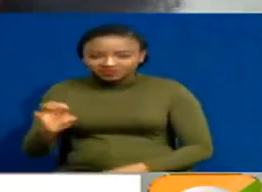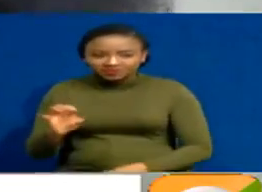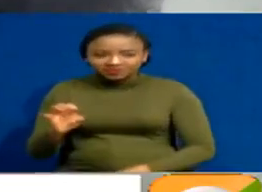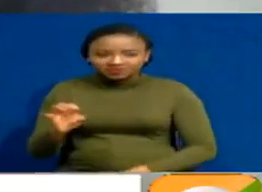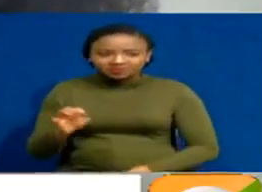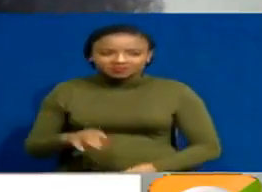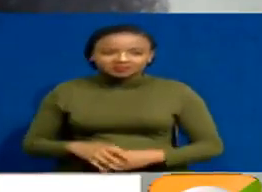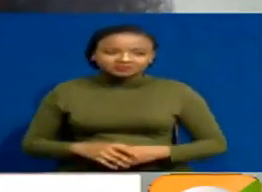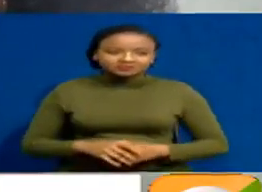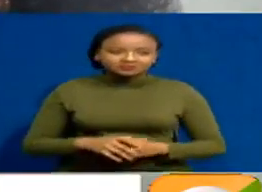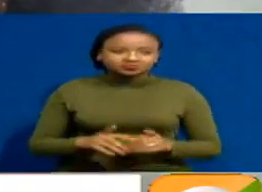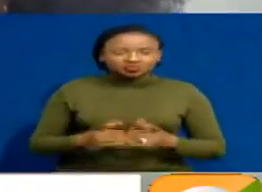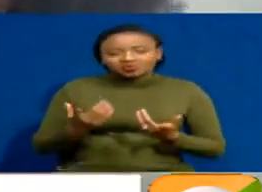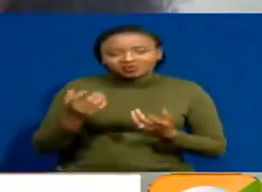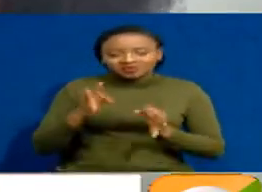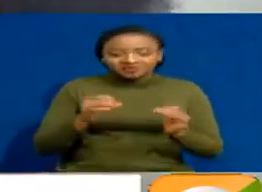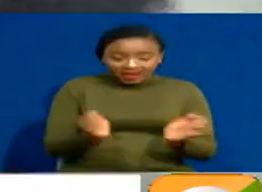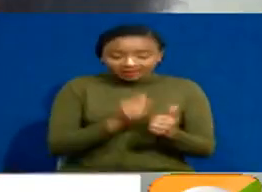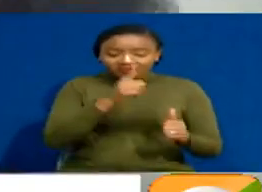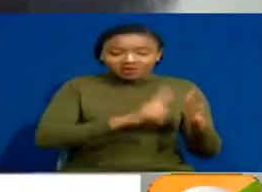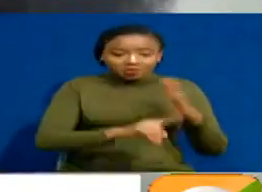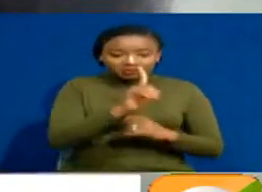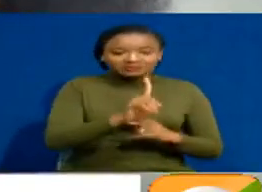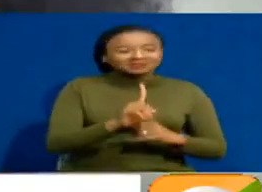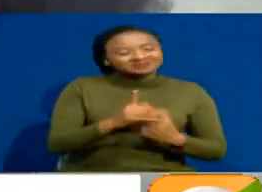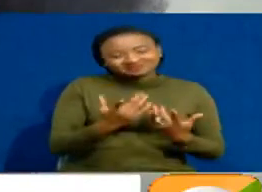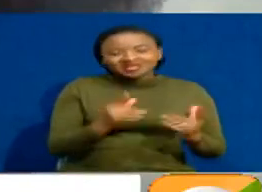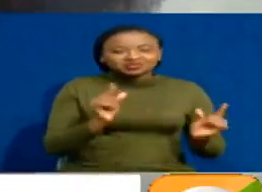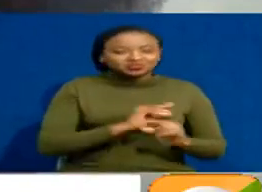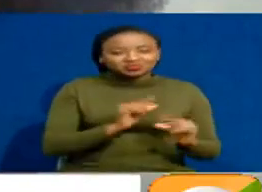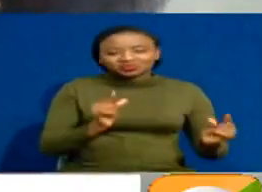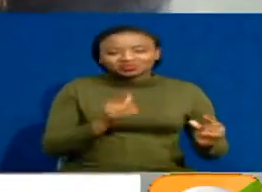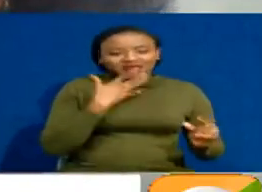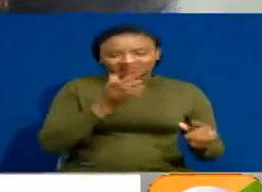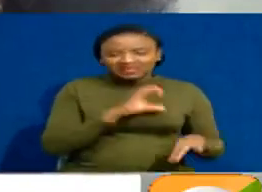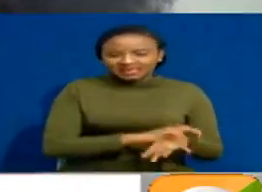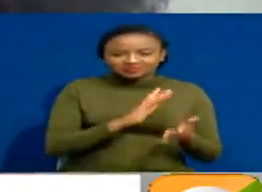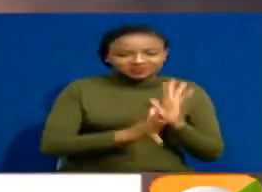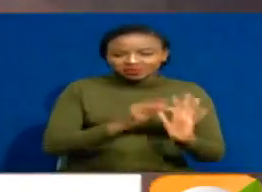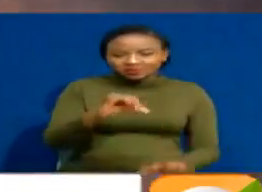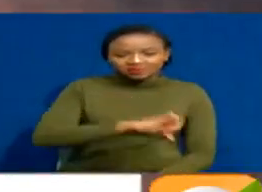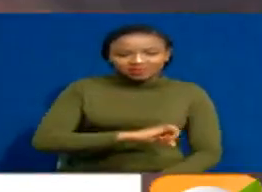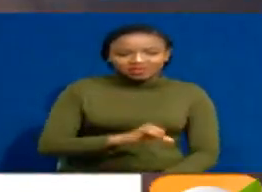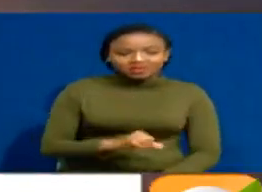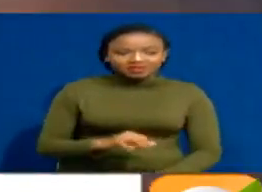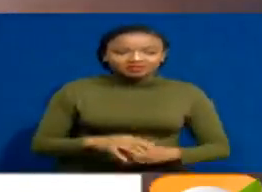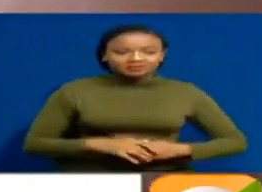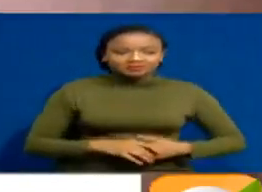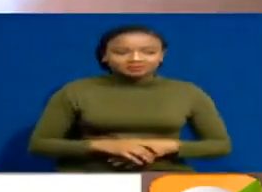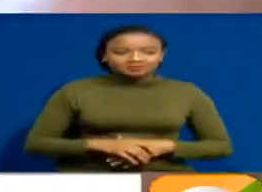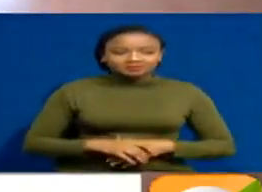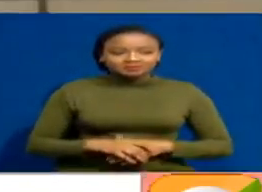Sasa pia tuna cut your cost. Sasa unapata sasa hizi groups zimejaa na huwa zinajaa kila siku. Kama sasa hii tuko 10 na